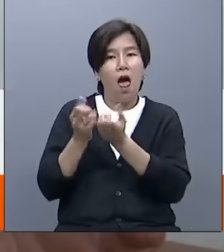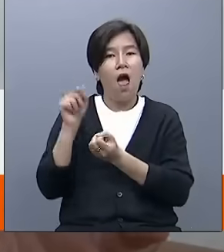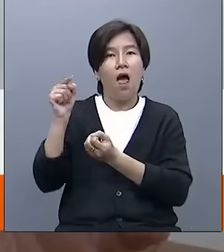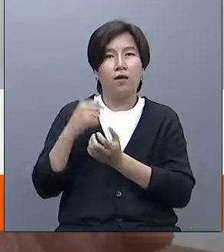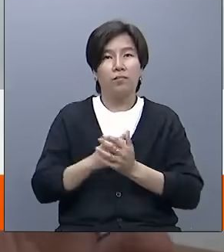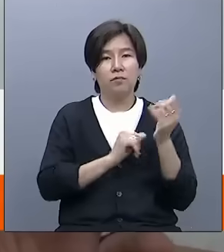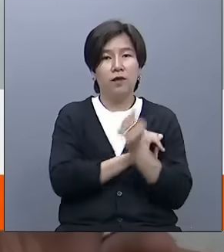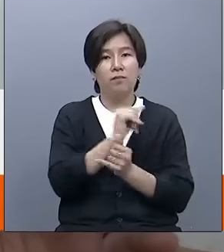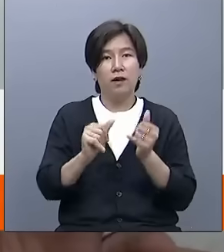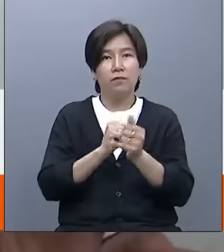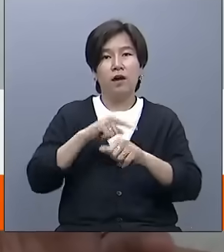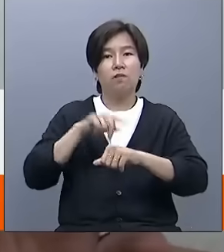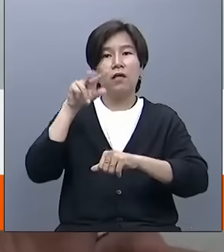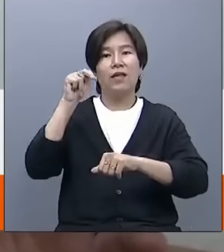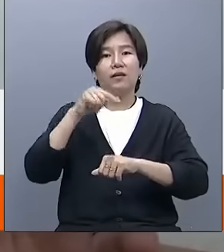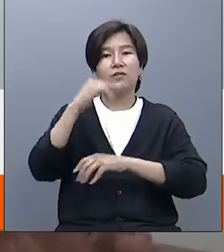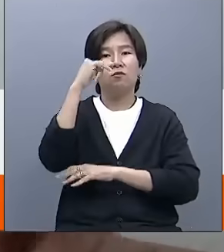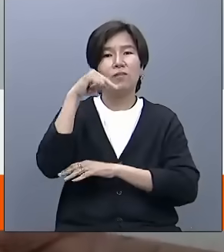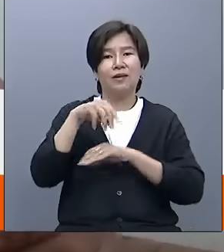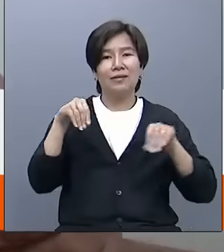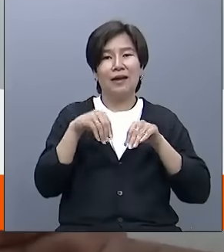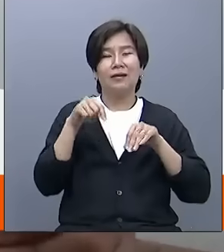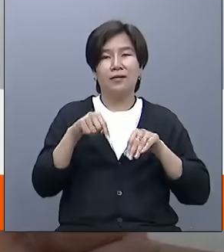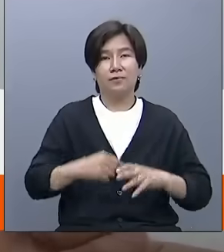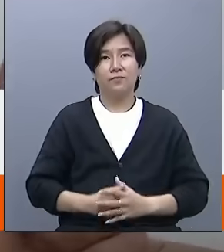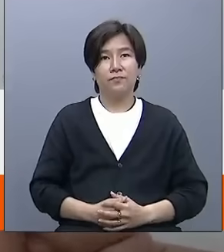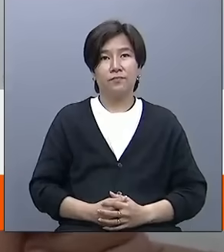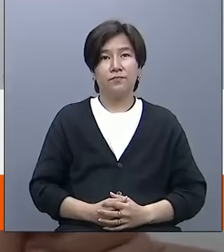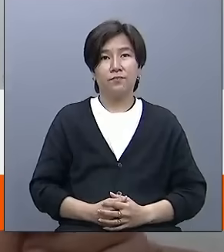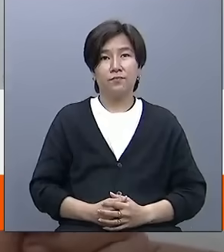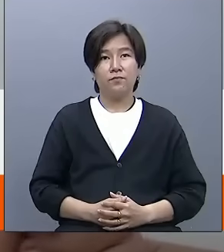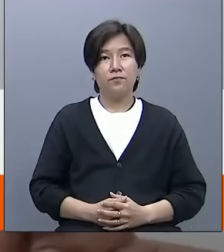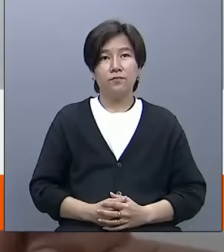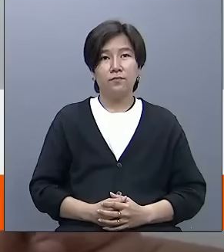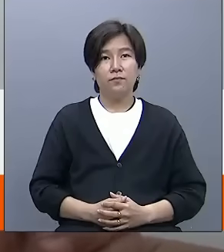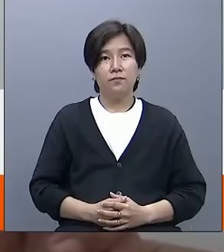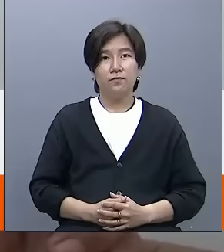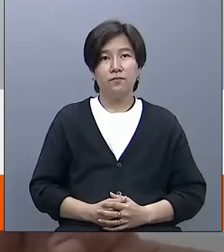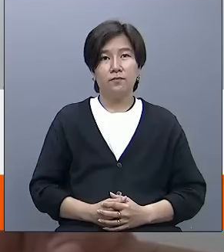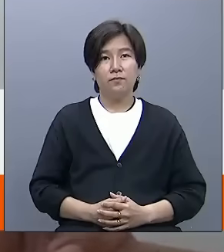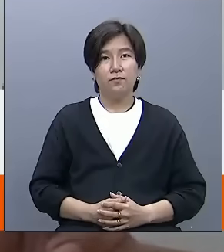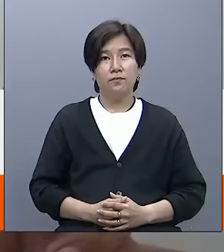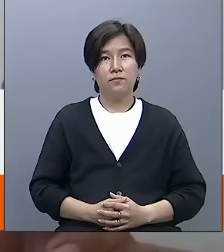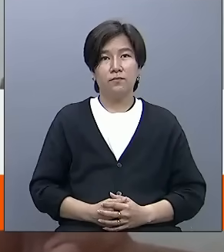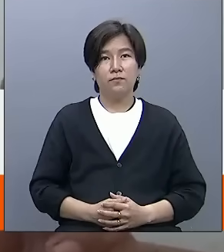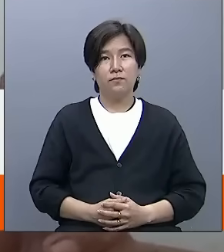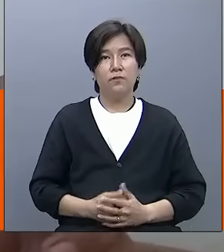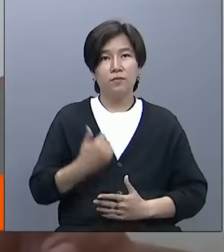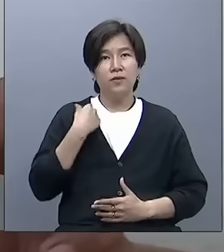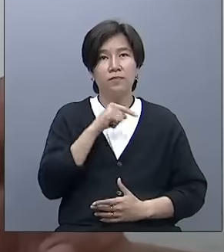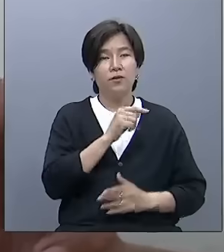นต่างไปแล้วก็ไปนัดรวมตัวกันใกล้ๆที่ดอนเมืองอีกทีนึงครับ ทางไปจีนเราก็มี ทางไปจีนมีครับแต่ละอำเภอเขาจะจัดเขาจะมีม